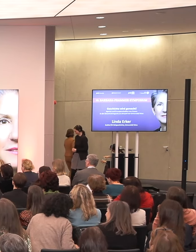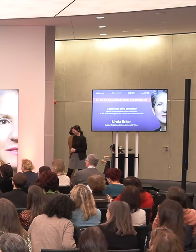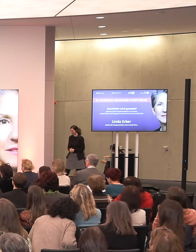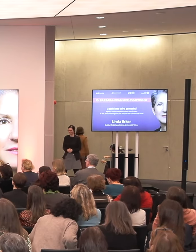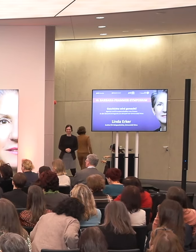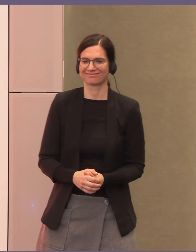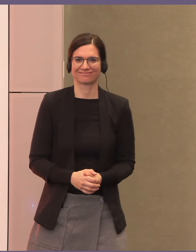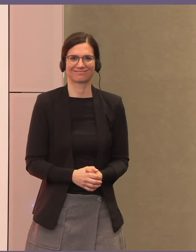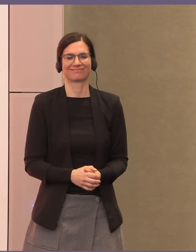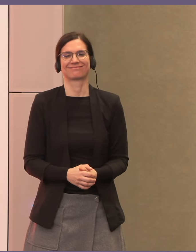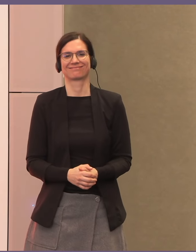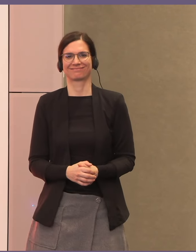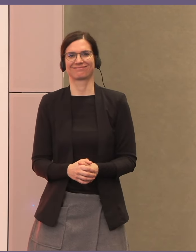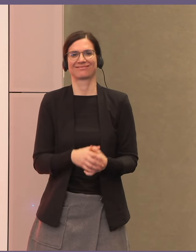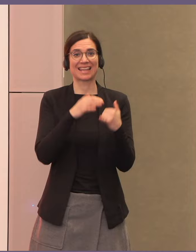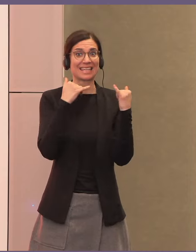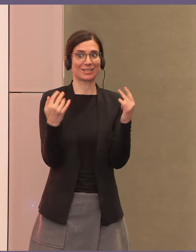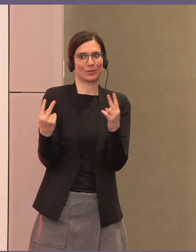in die Geschichte.